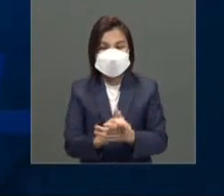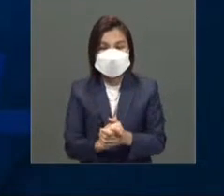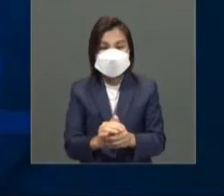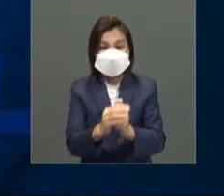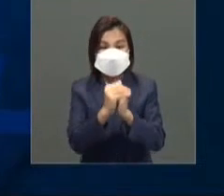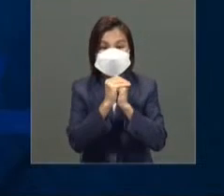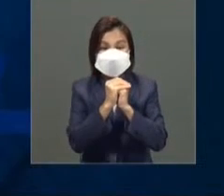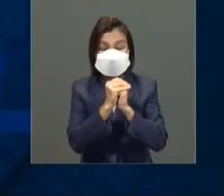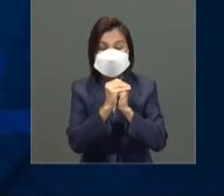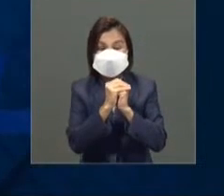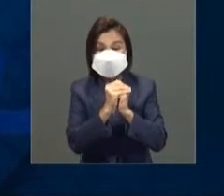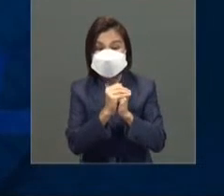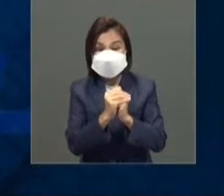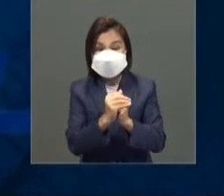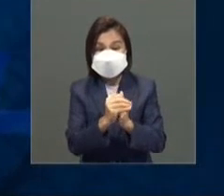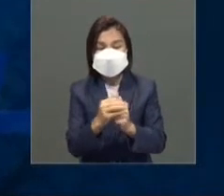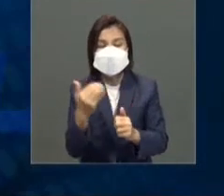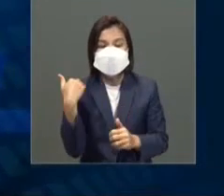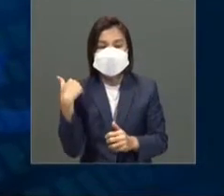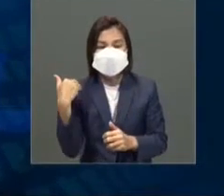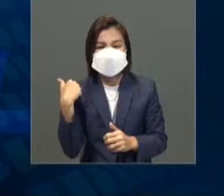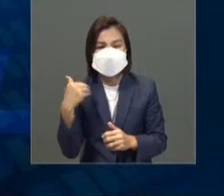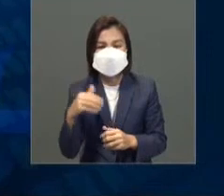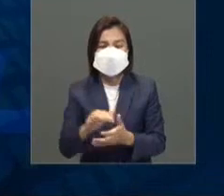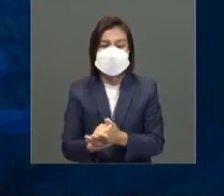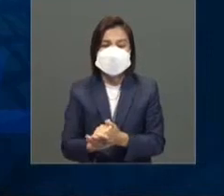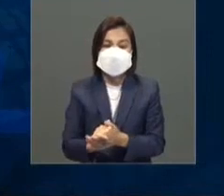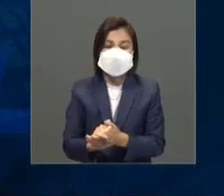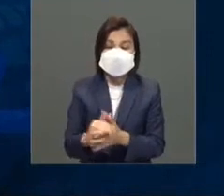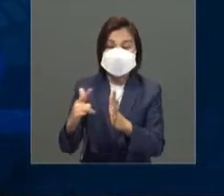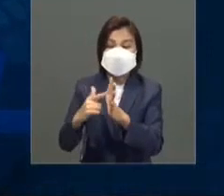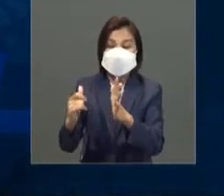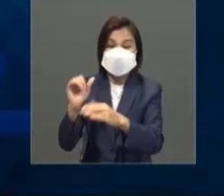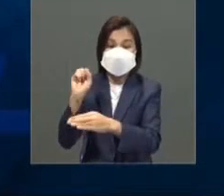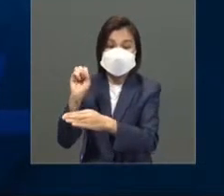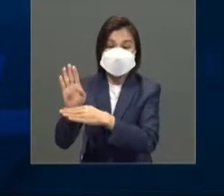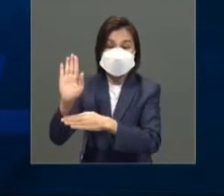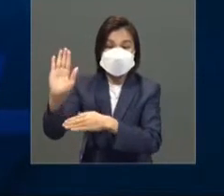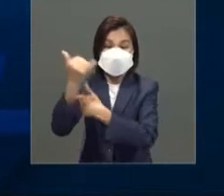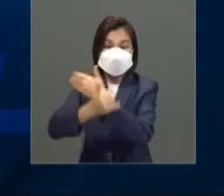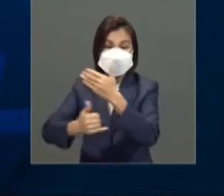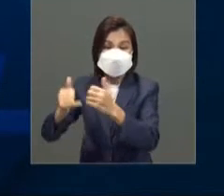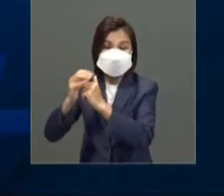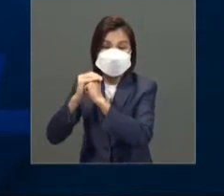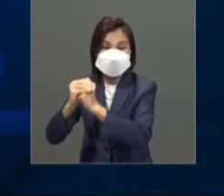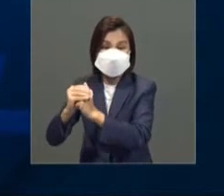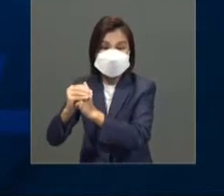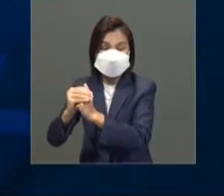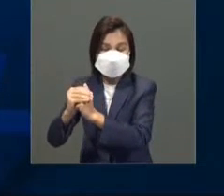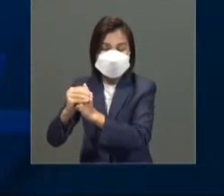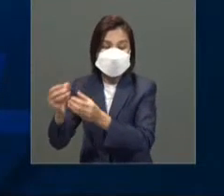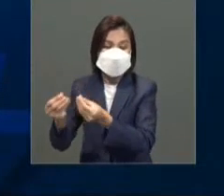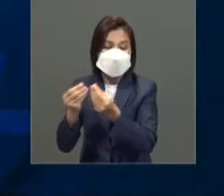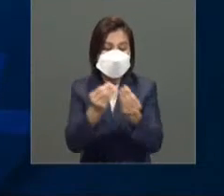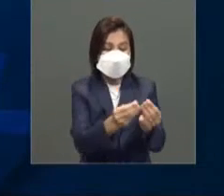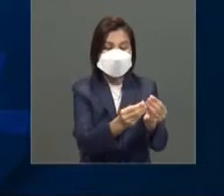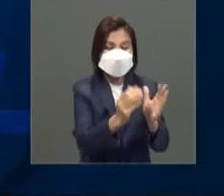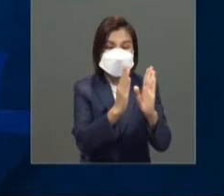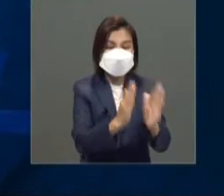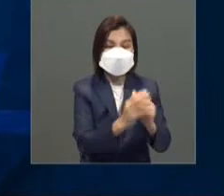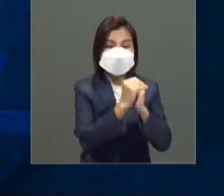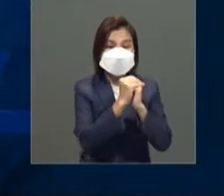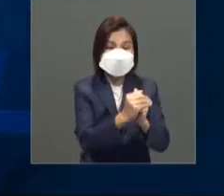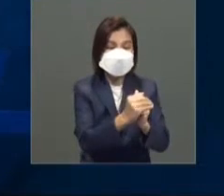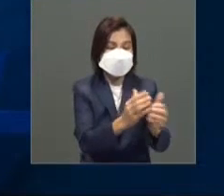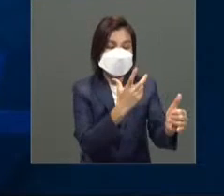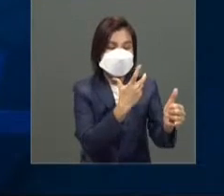นนะครับซึ่งก็มีวัคซีนบริจาคของจากประเทศจีนนะครับแล้วก็ได้ให้บริการฉีดสำหรับคนจีนในส่วนหนึ่งแล้วก็คนไทยด้วย